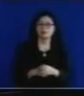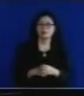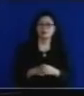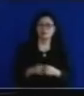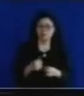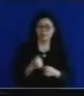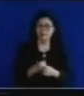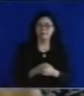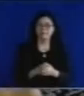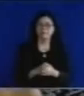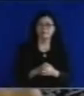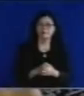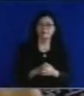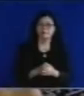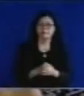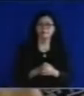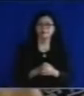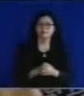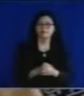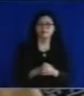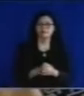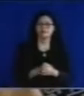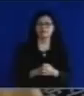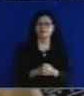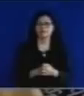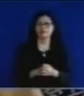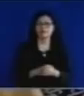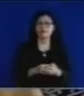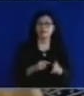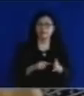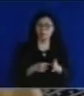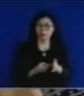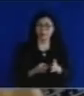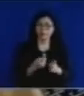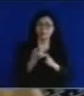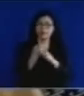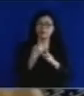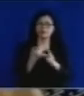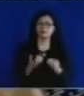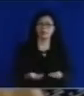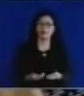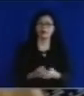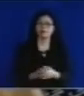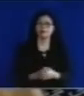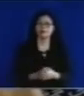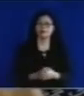sudah siap, baik, silahkan bersiap-siap terlebih dahulu. Dimulai dari sekarang, silahkan Bu. Terima